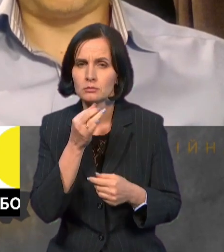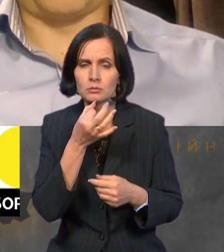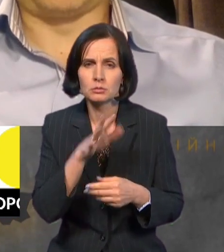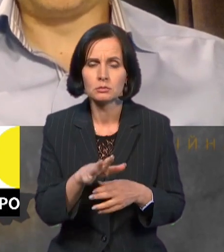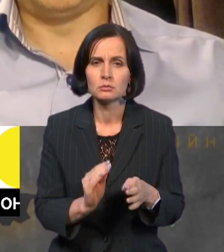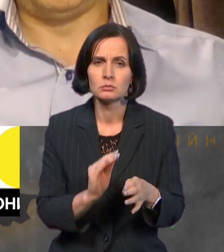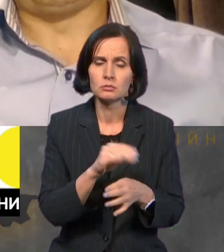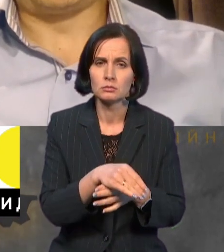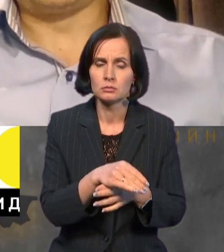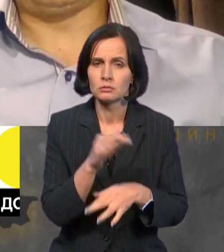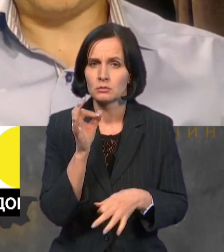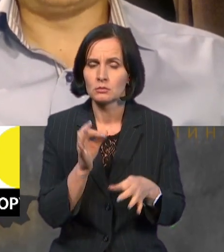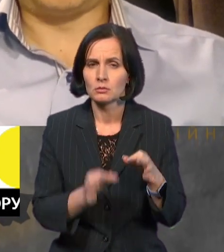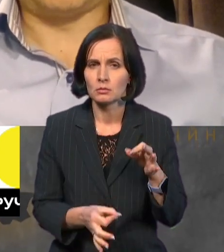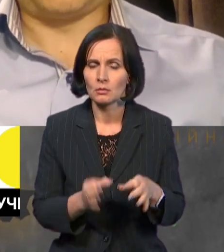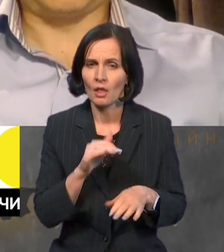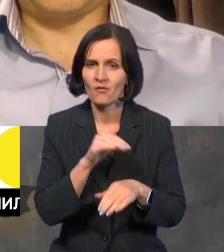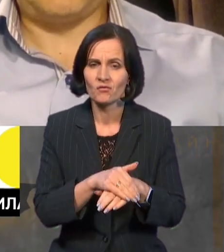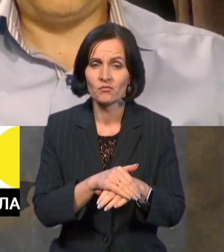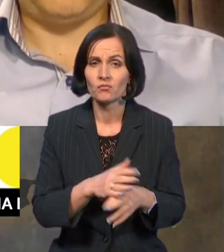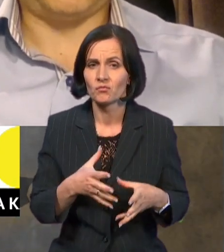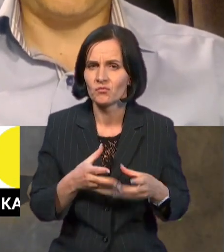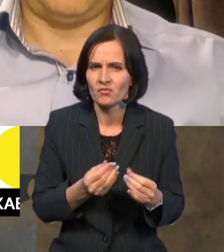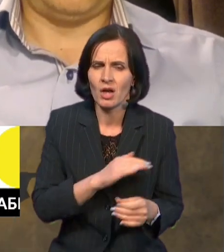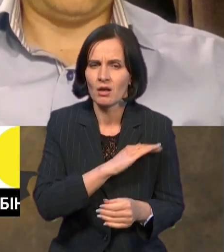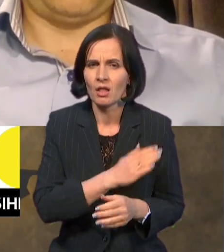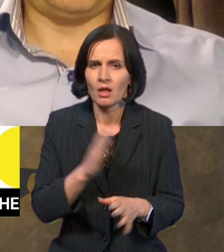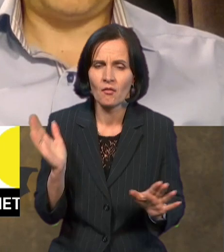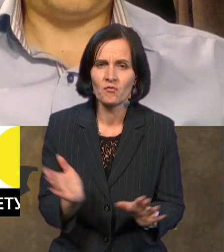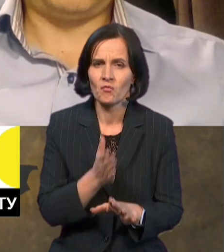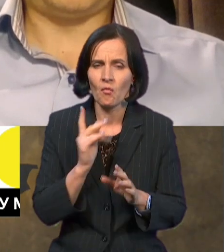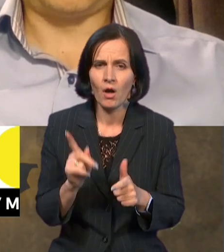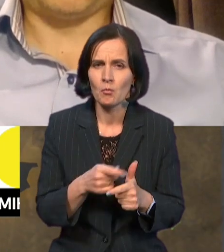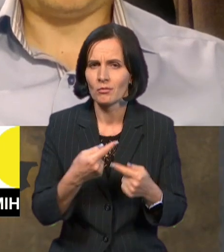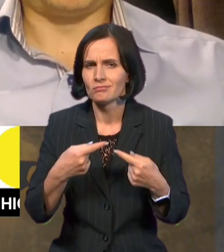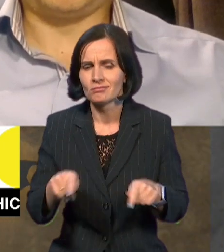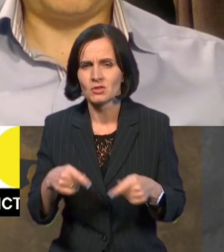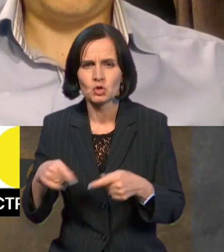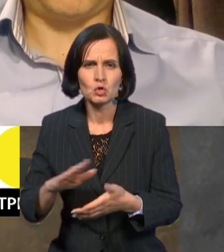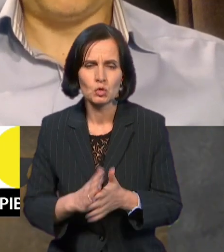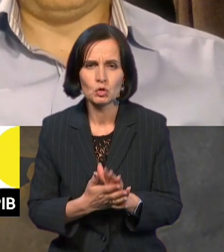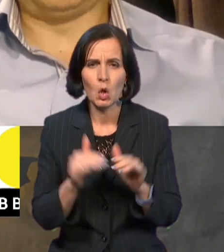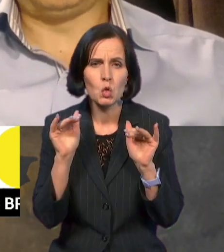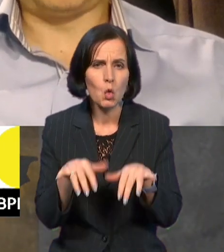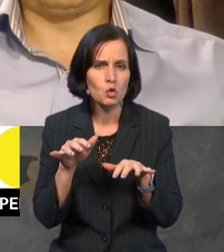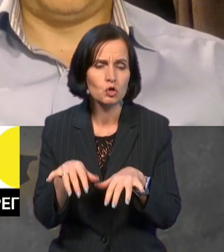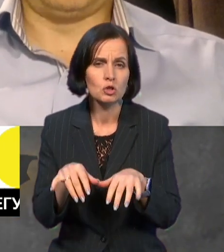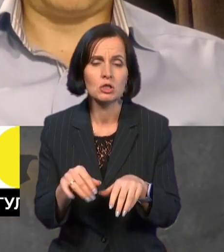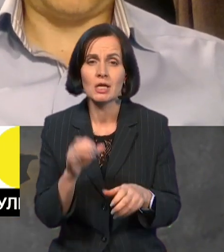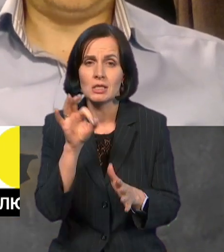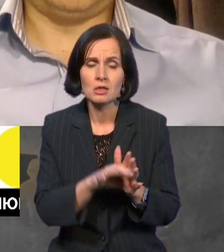додаткова таке природні фактори, так, наприклад, там сильний вітер або ще якісь інші там умови, там дощі, так, вони